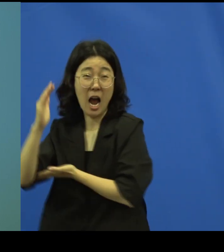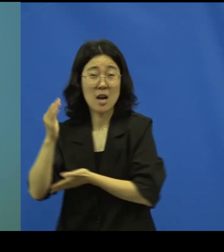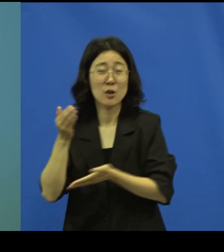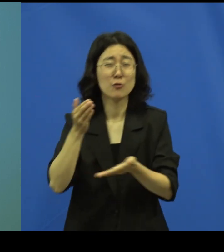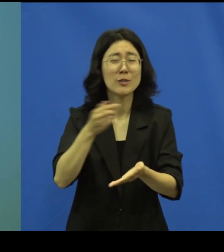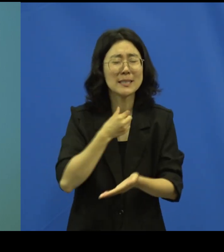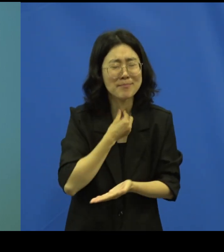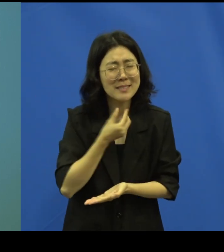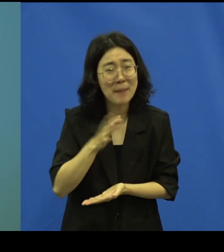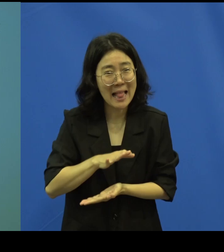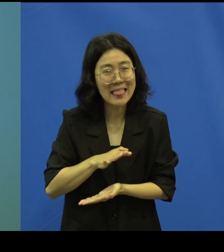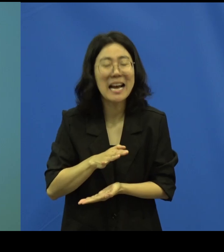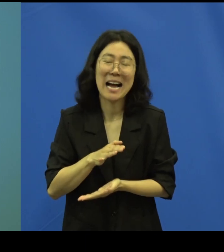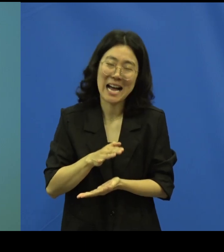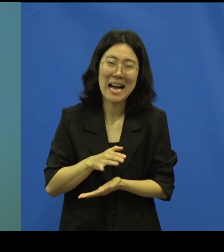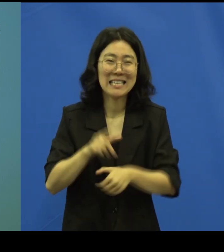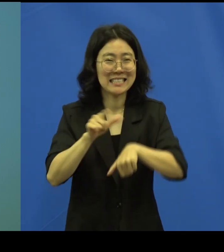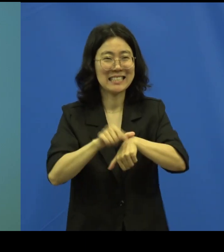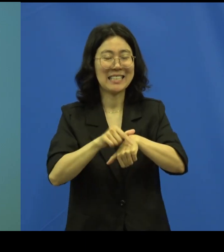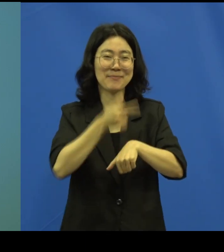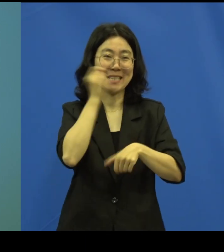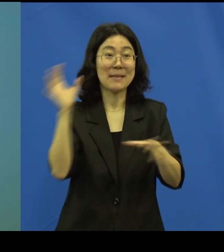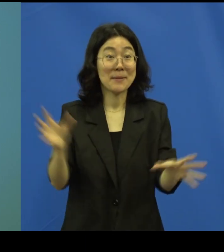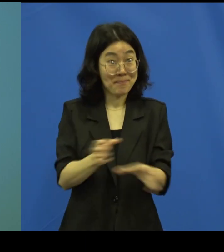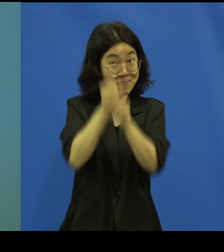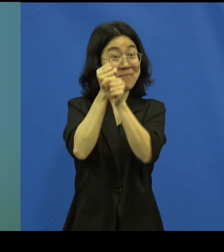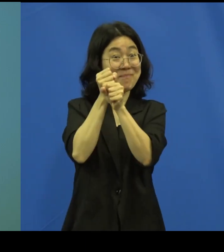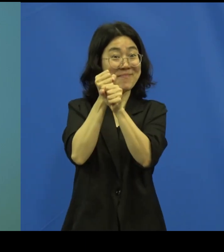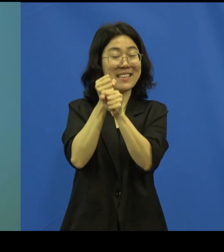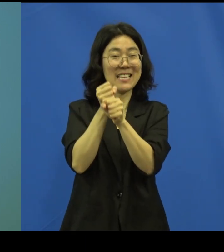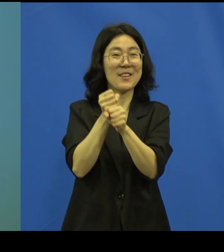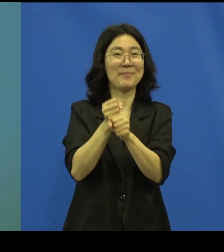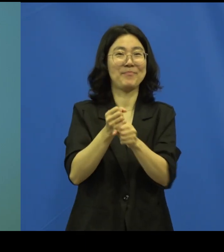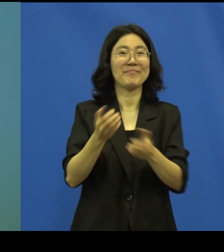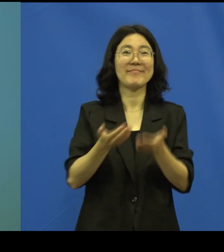핵심적인 부분을 좀 가져와서 말씀을 나누려고 합니다.